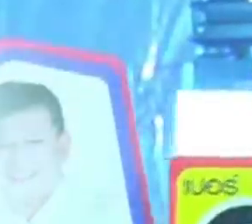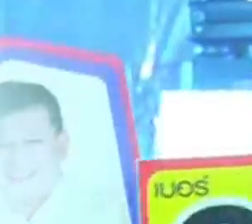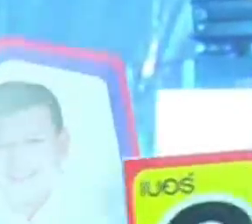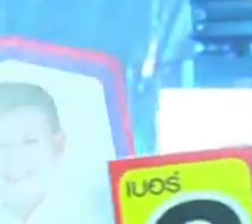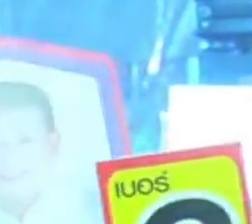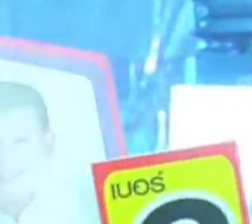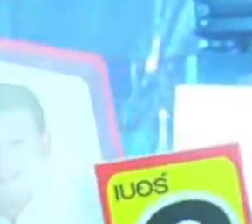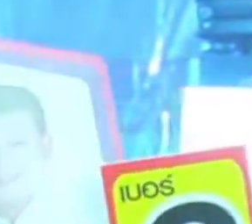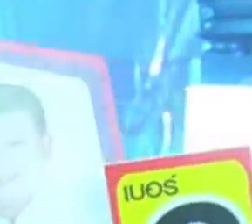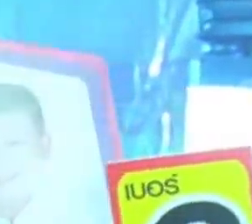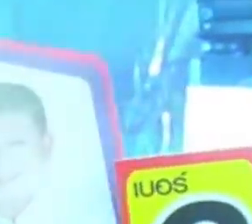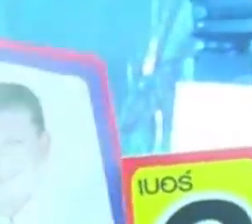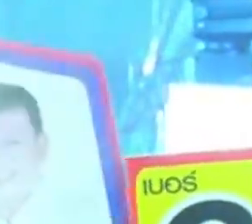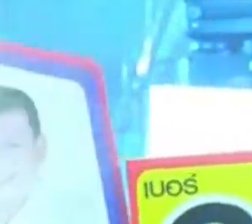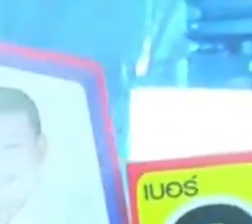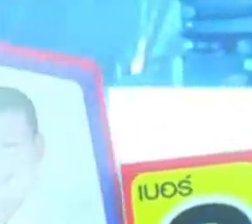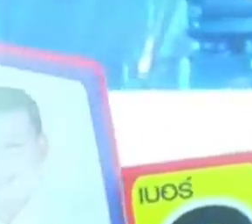ากที่บ้านอีกเยอะแยะไปหมด